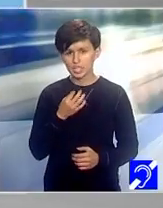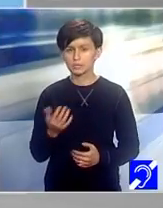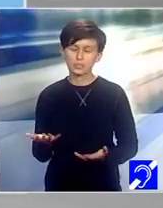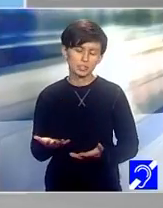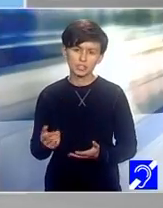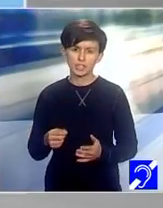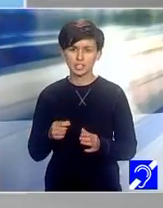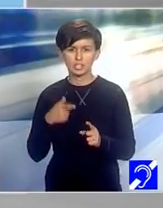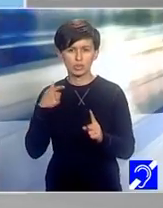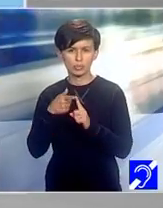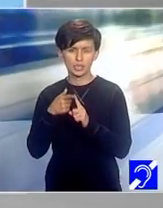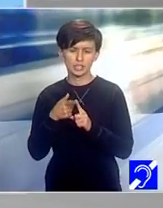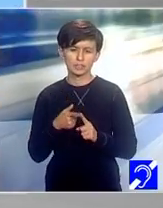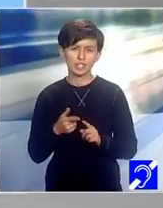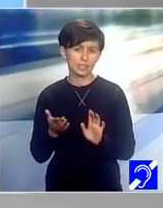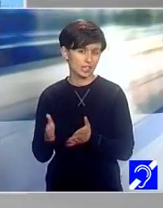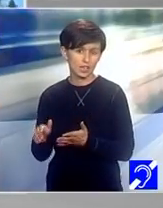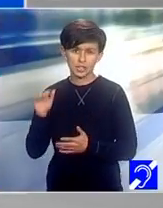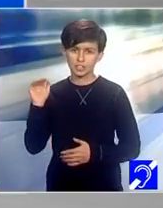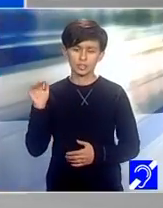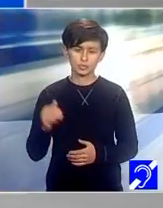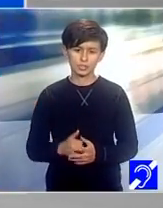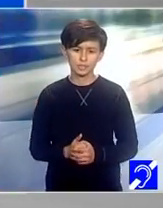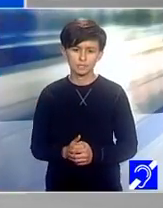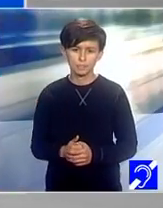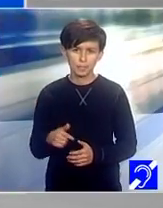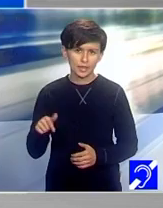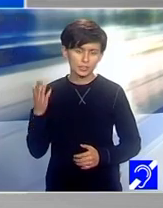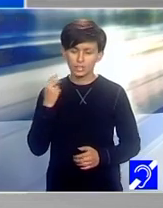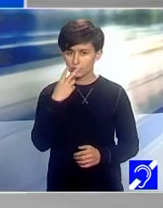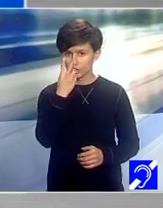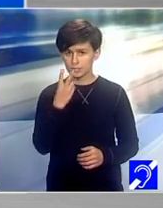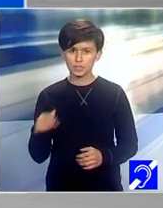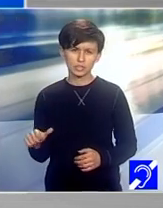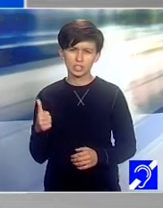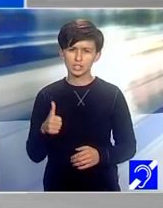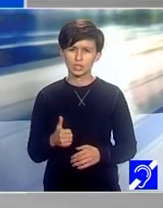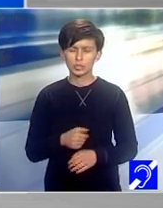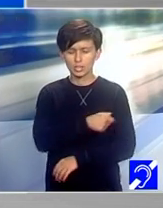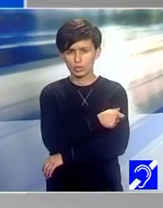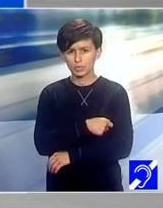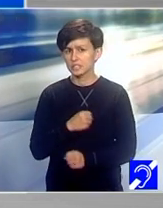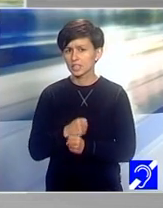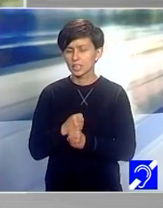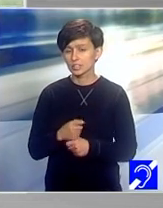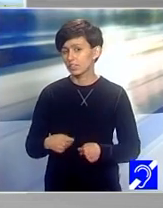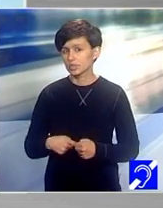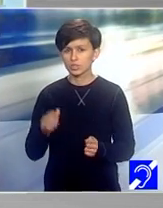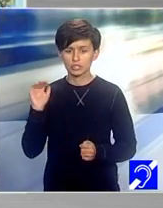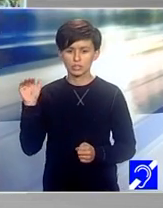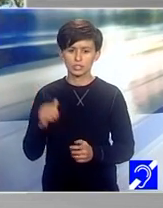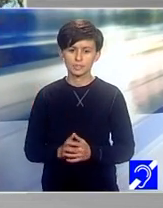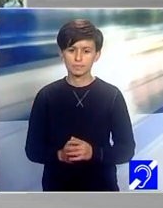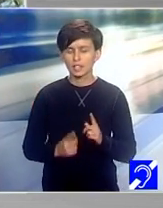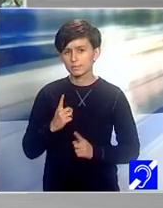erau trasate inițial, revăzute de comisie, s-a făcut totul? Din moment ce nu am câștigat,